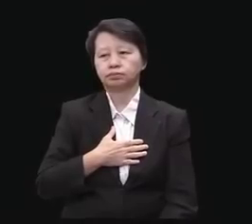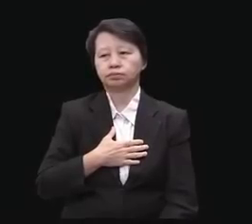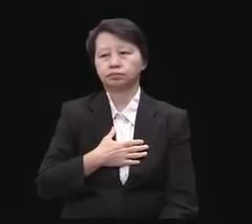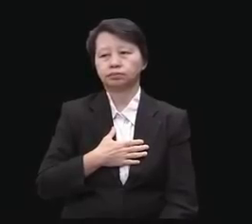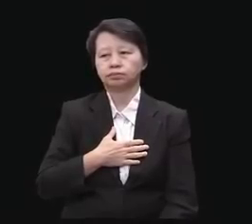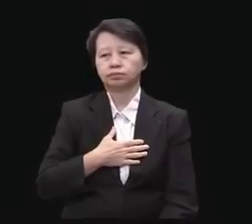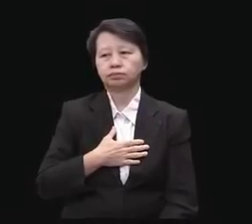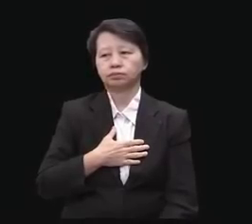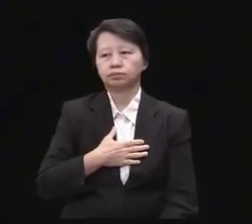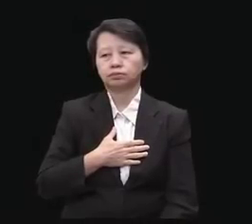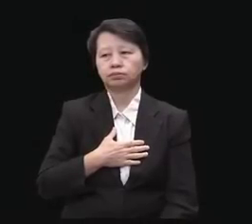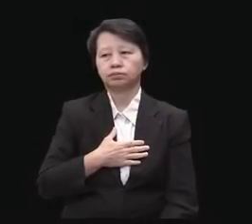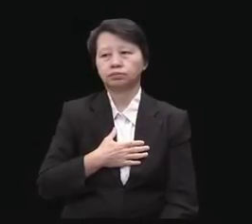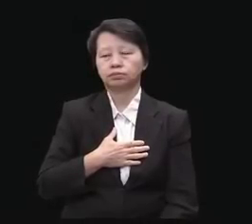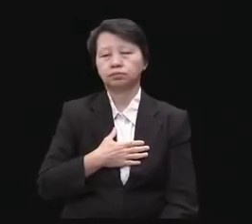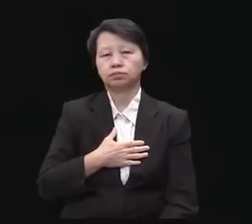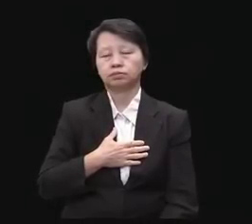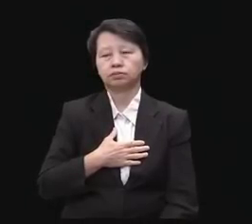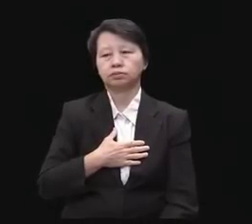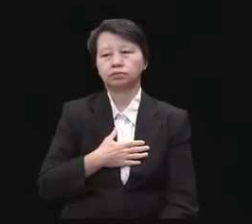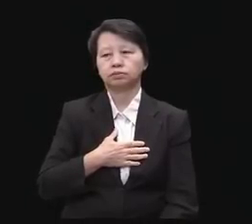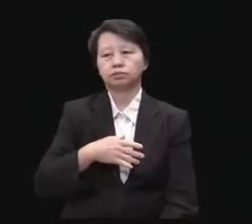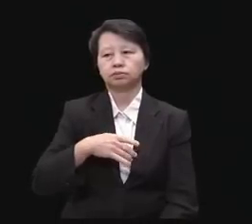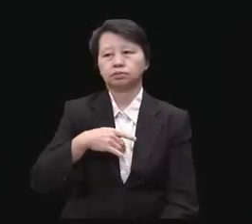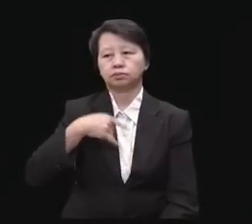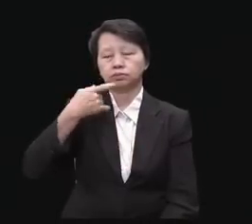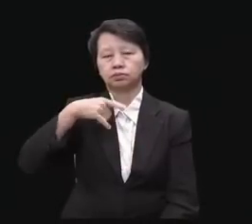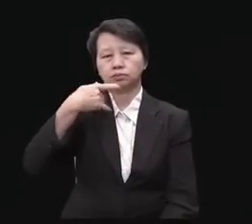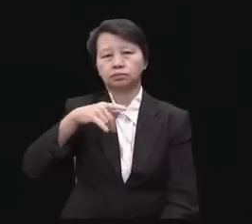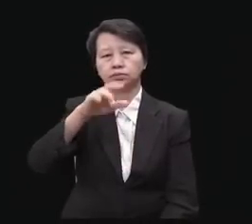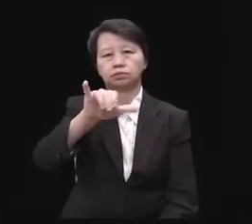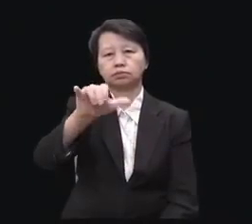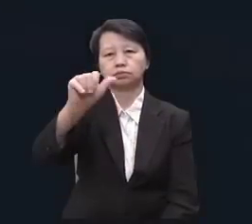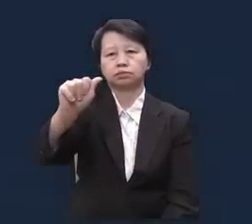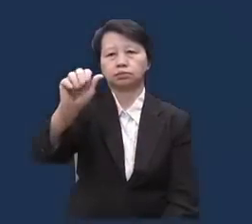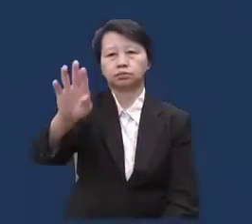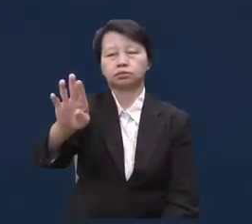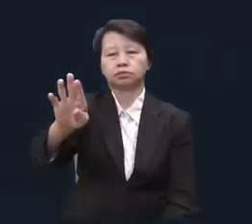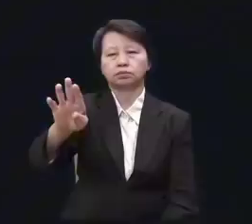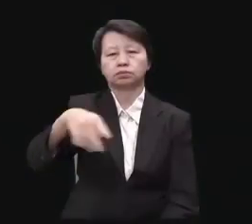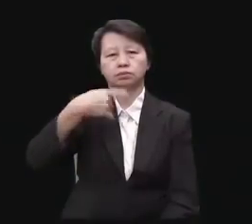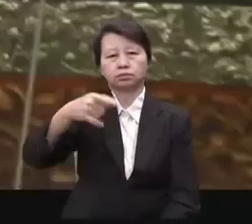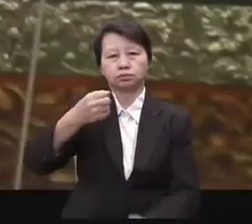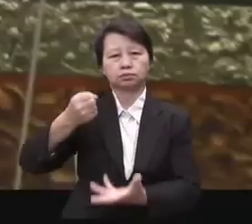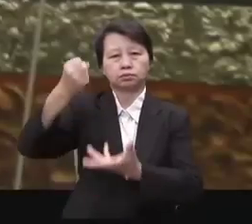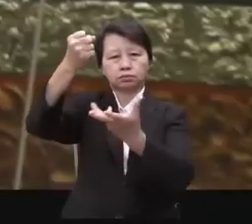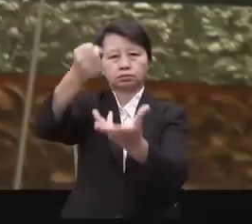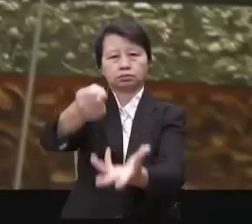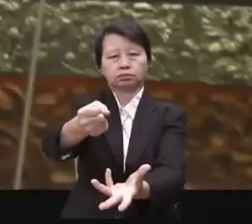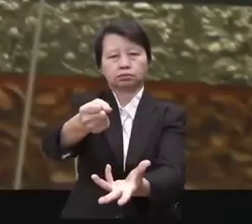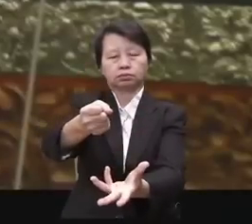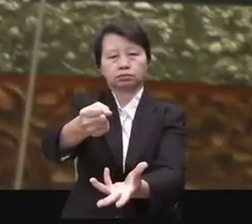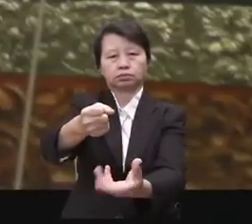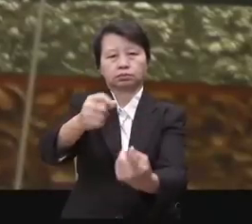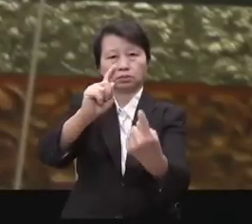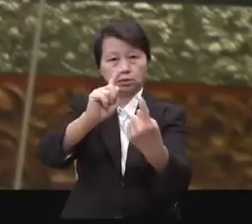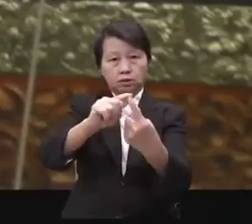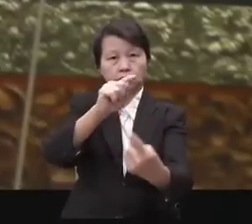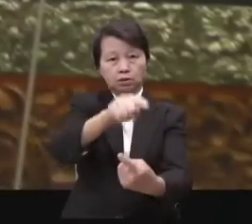kasih banyak. Terima kasih banyak atas apa yang telah dinyatakan oleh Yang Amat Berhormat tentang peruntukan yang disalurkan